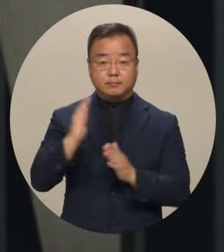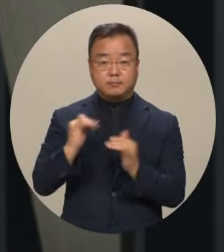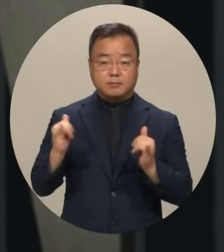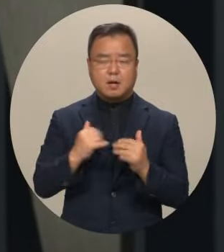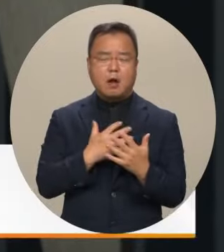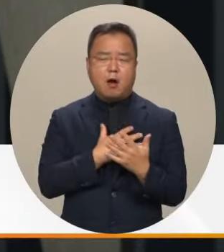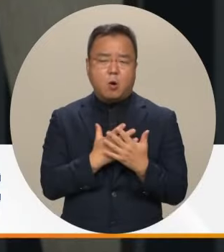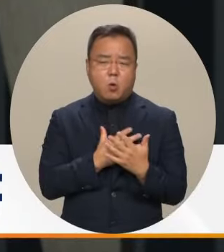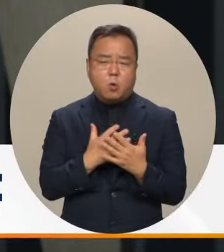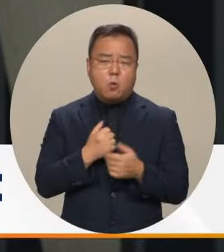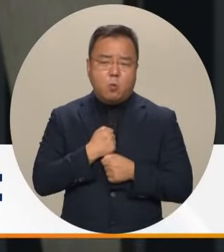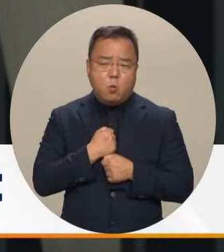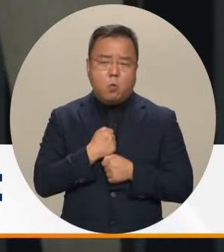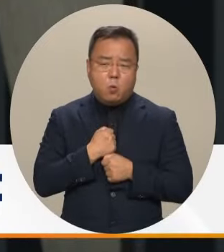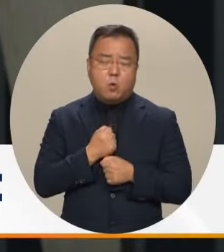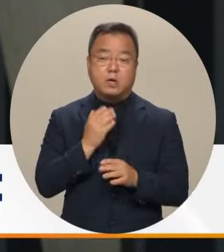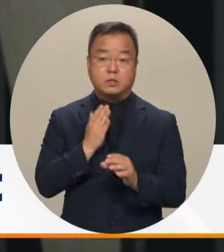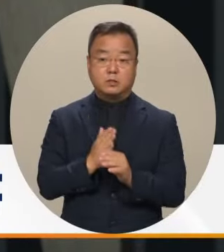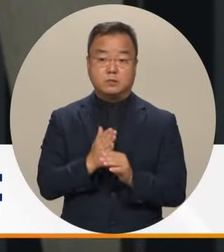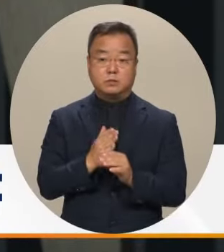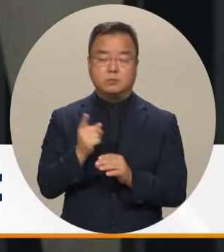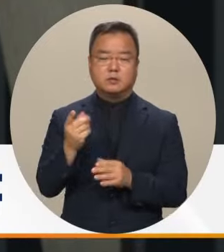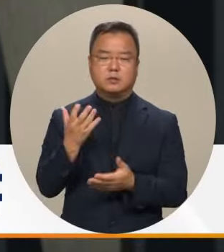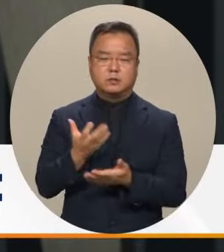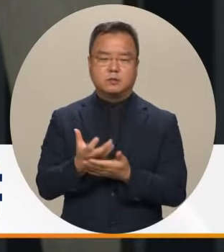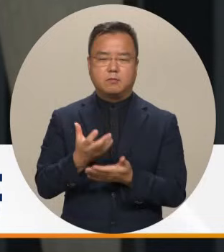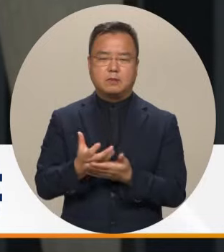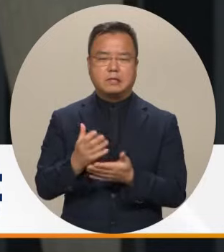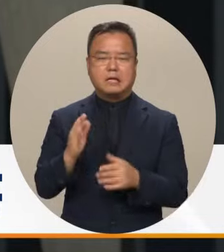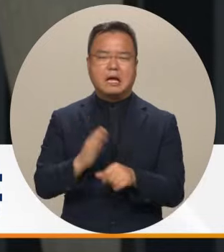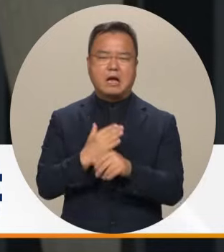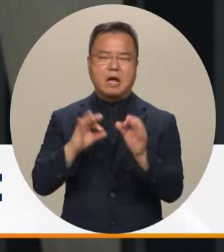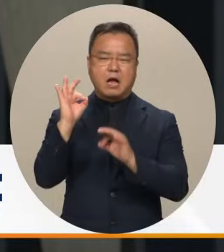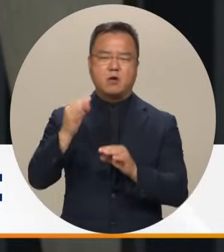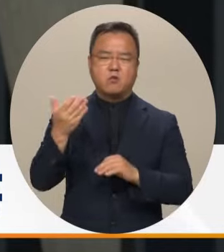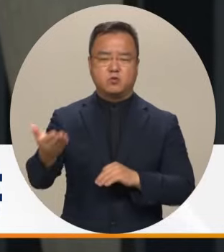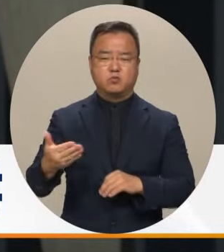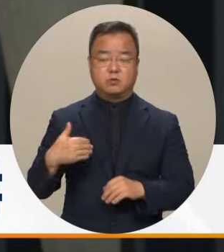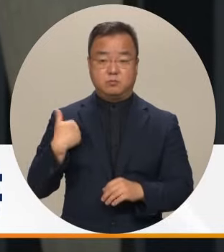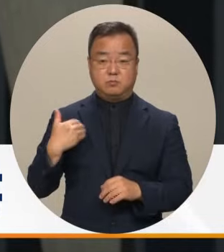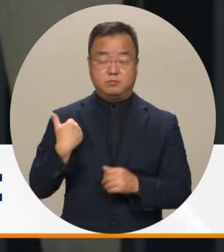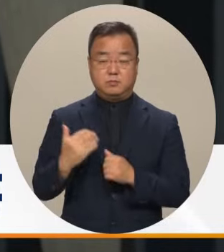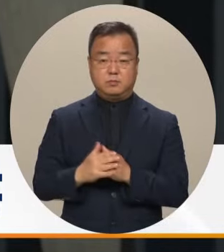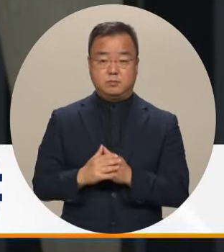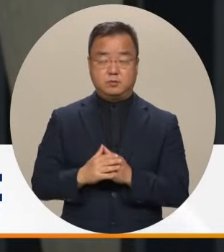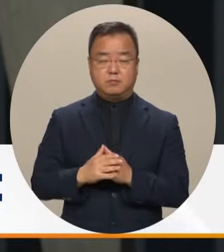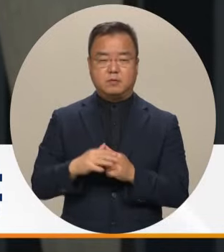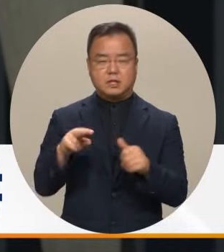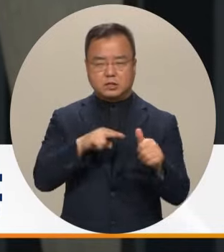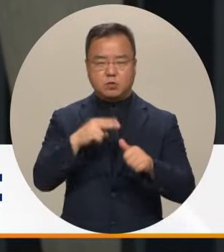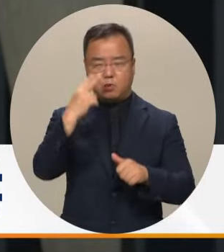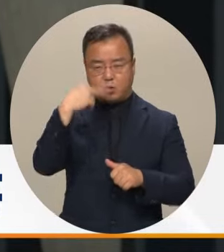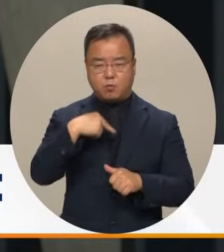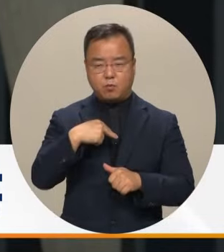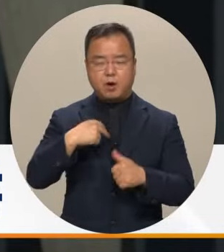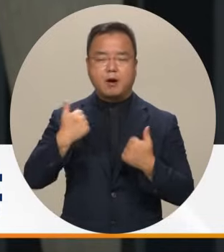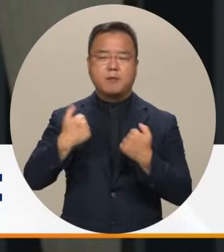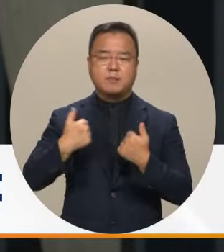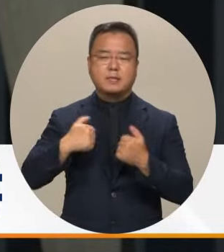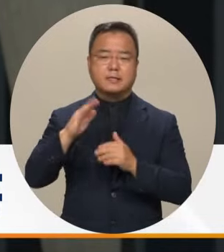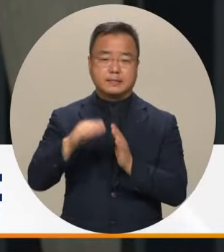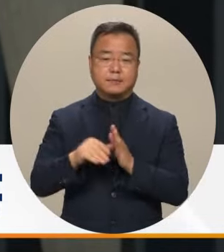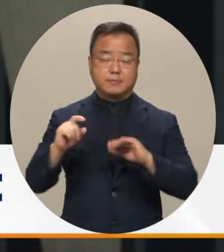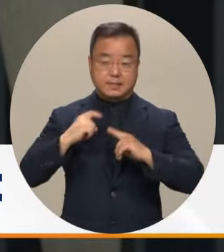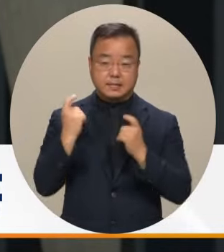긴장했기 때문에 그것을 제 제공하는 경우들이 있는 거죠 그래서 블 블라인드 면접시 저희가 인제 그